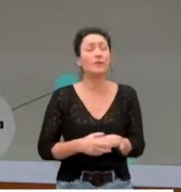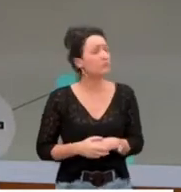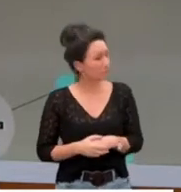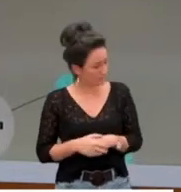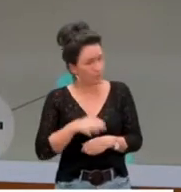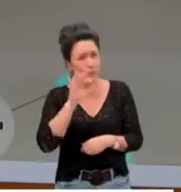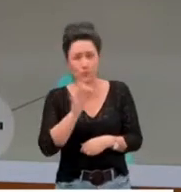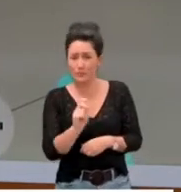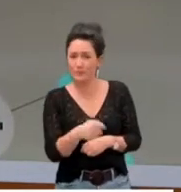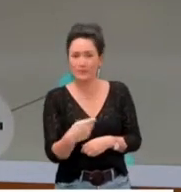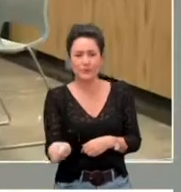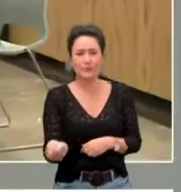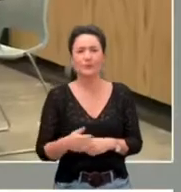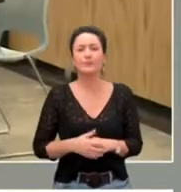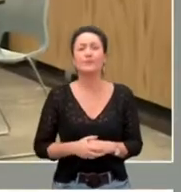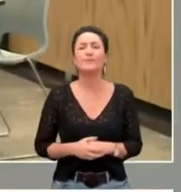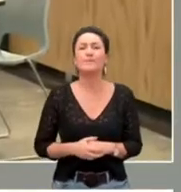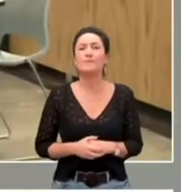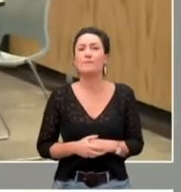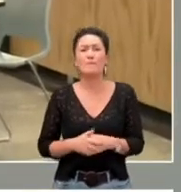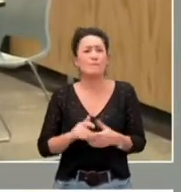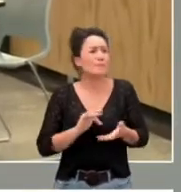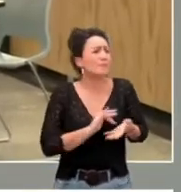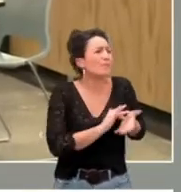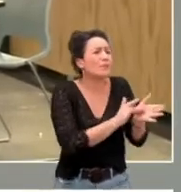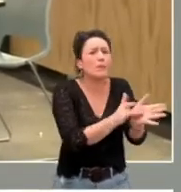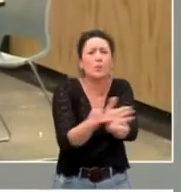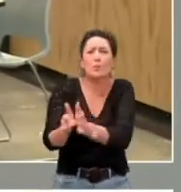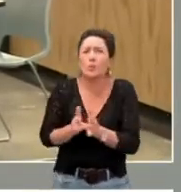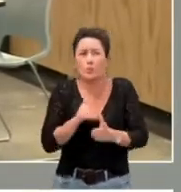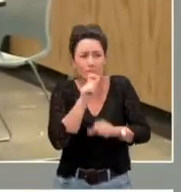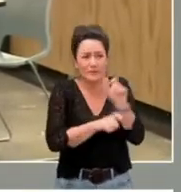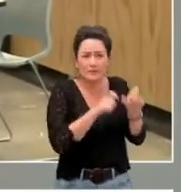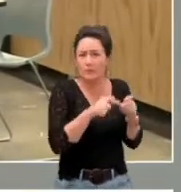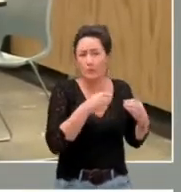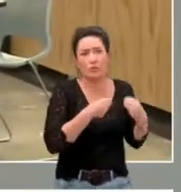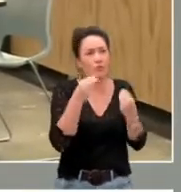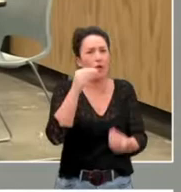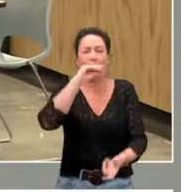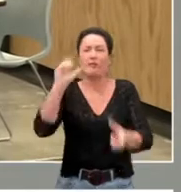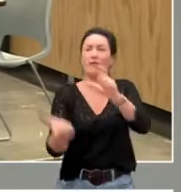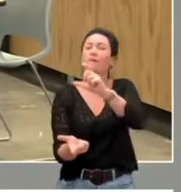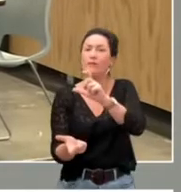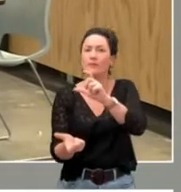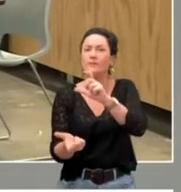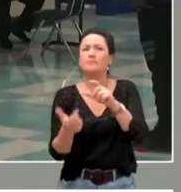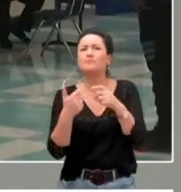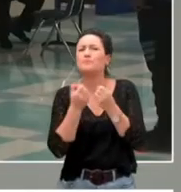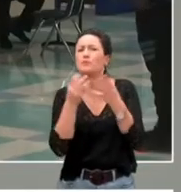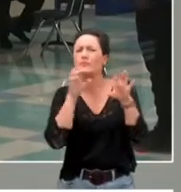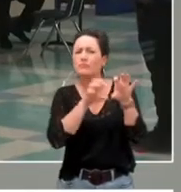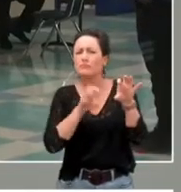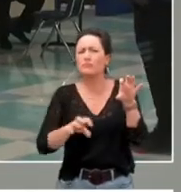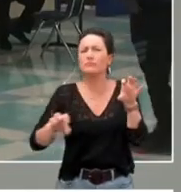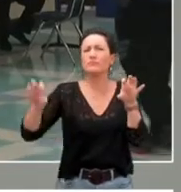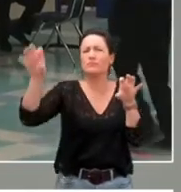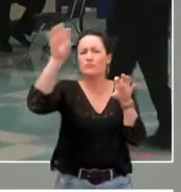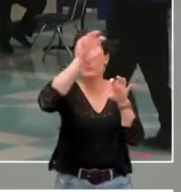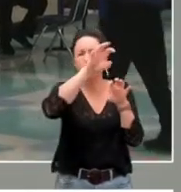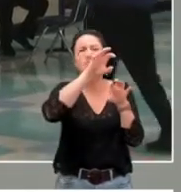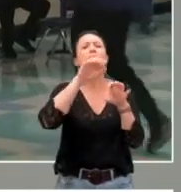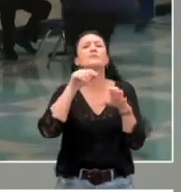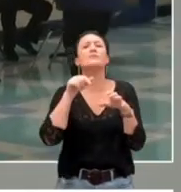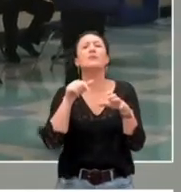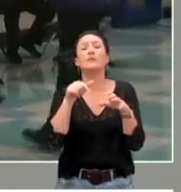scrutin, toute portion de l'électorat peut faire bouger les choses. Clairement, oui, parce que dans un certain nombre d'États, on parlait des swing states